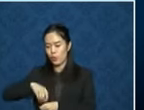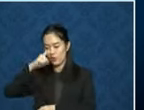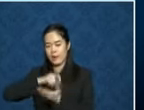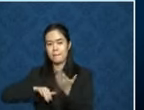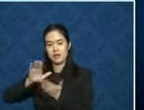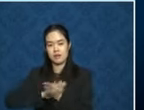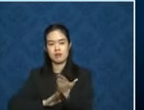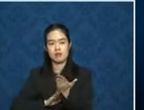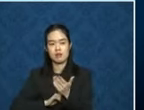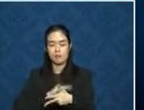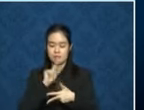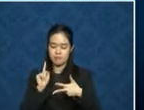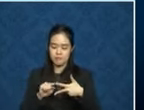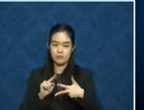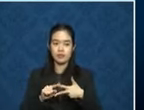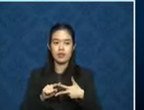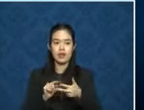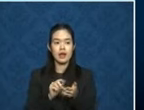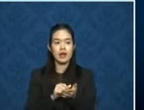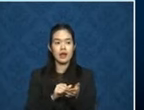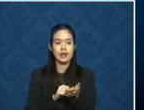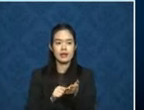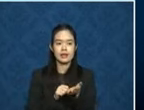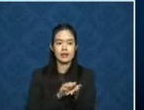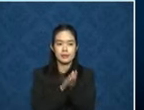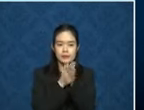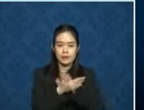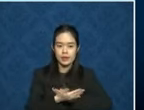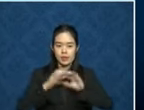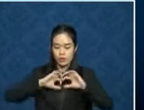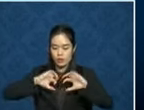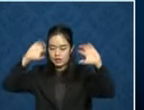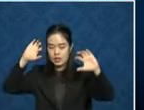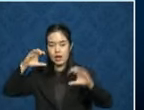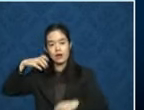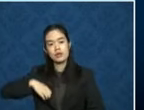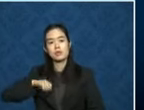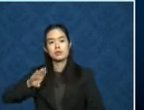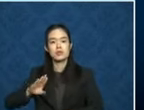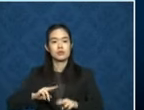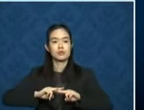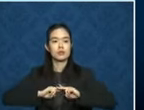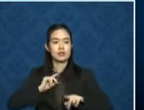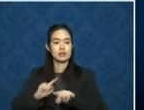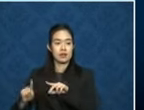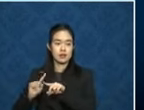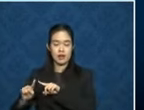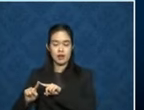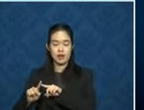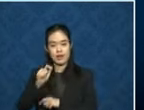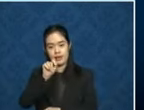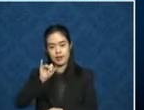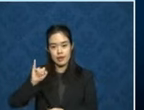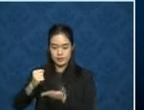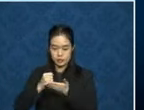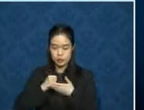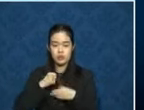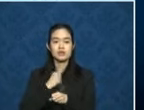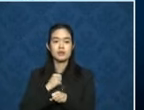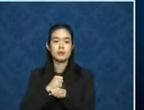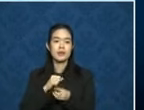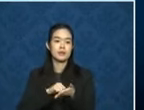2คือการนำปัญญาประดิษฐ์มาปรับใช้กับภาคธุรกิจเอกชนและหน่วยงานราชการเพื่อพัฒนาระบบอีโคซิสเต็มของประเทศครับหลายธุรกิจใน